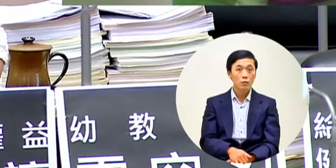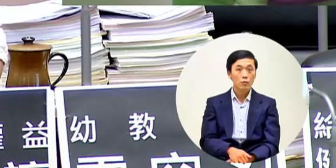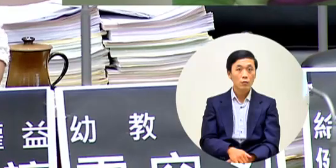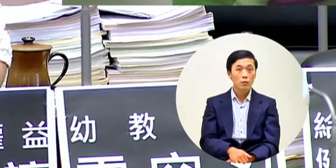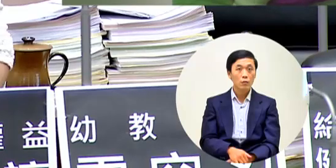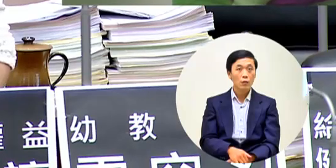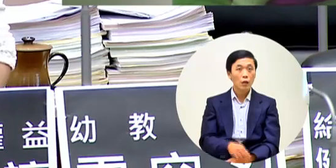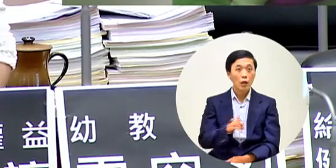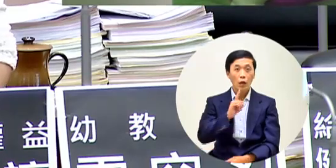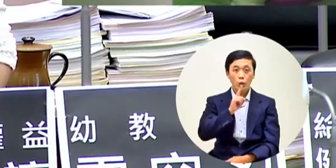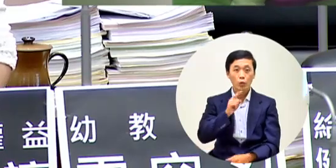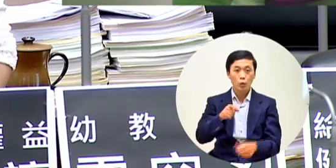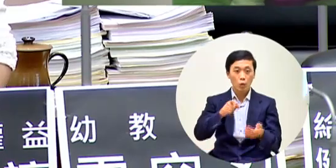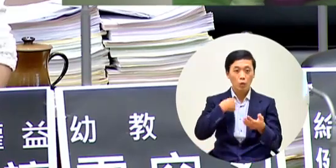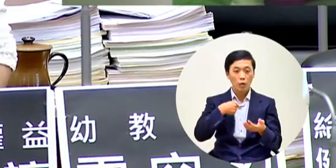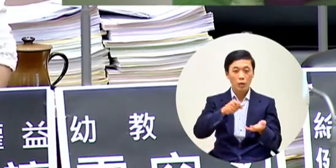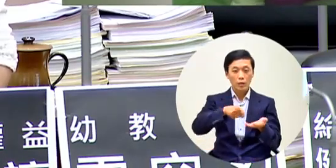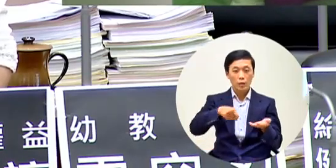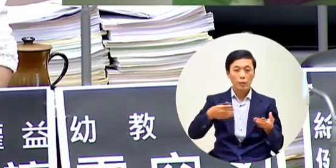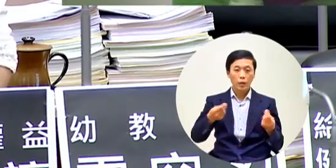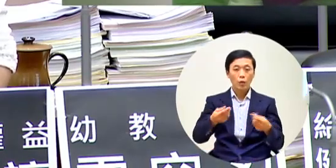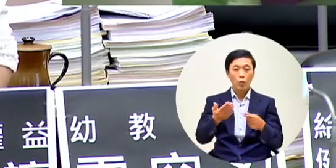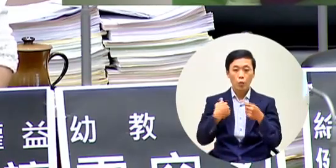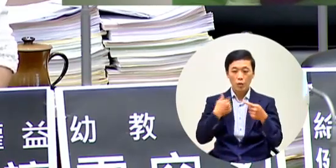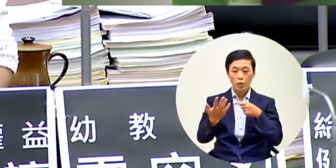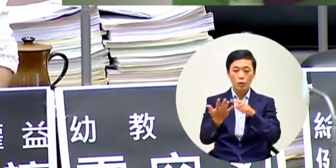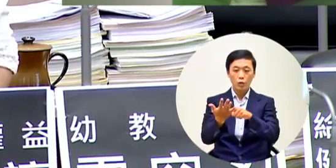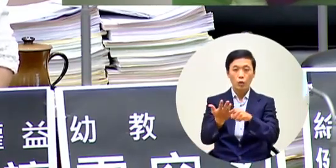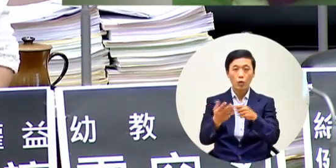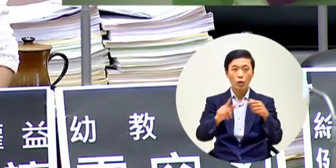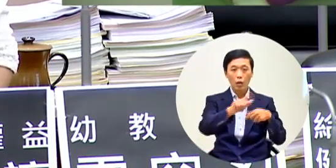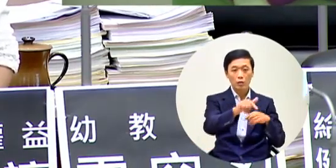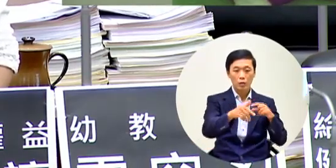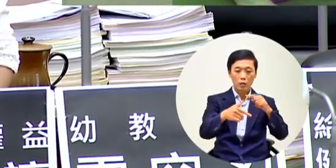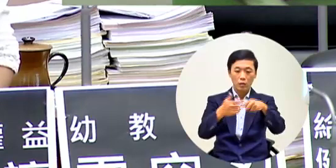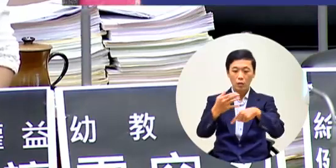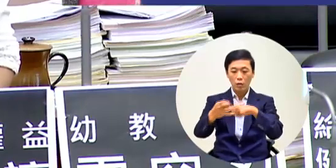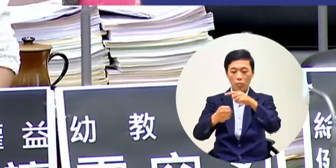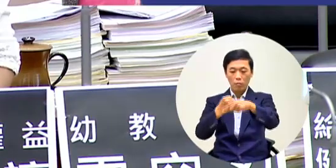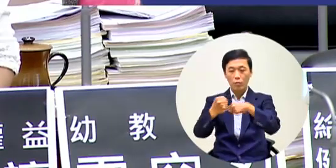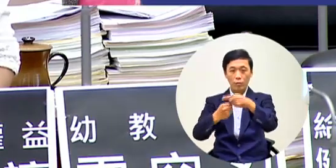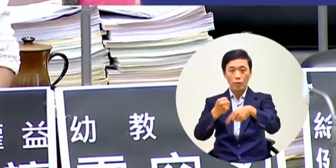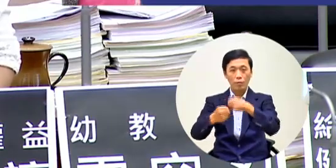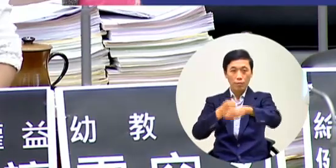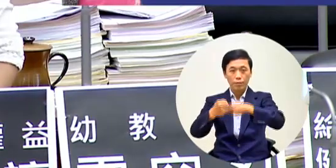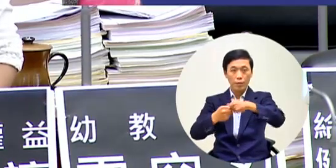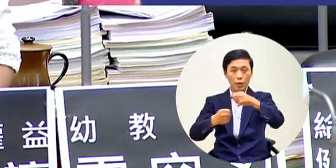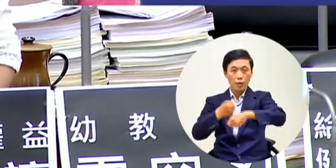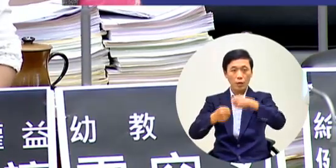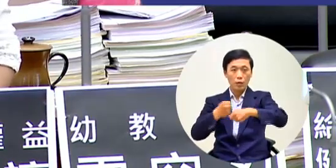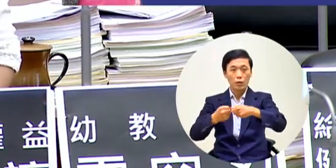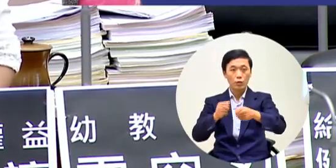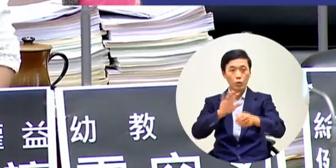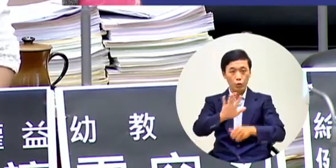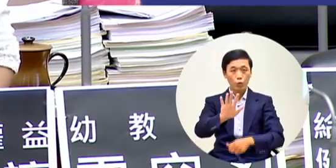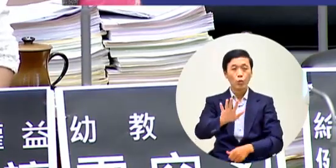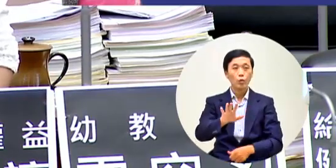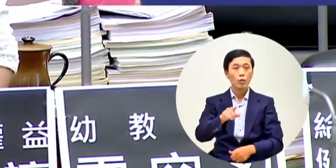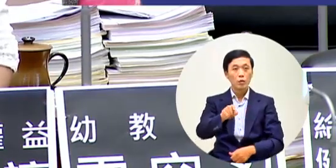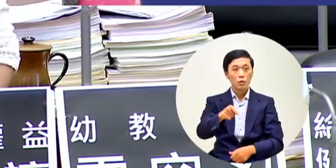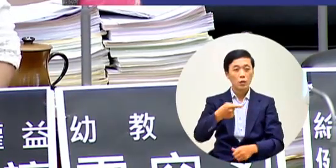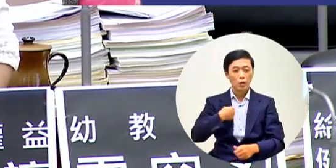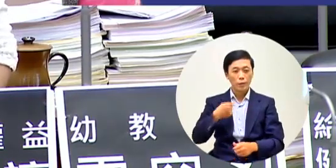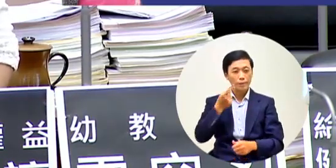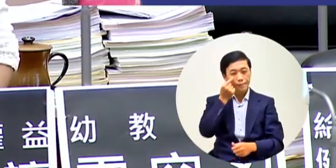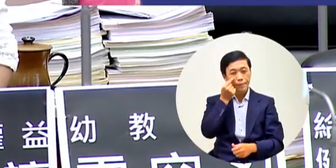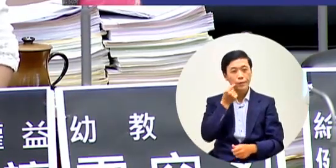他说功课没写，手被老师绑起来。来，下一段影片。 没有了。 这个是最让我心痛